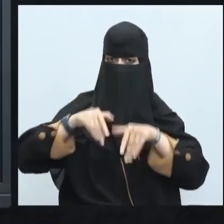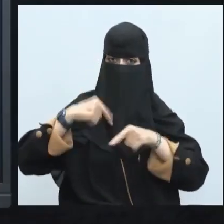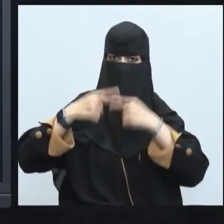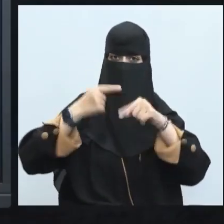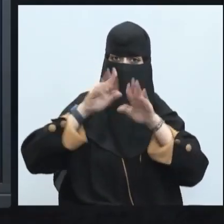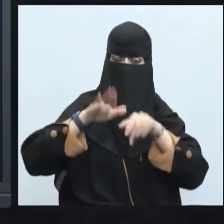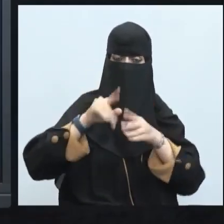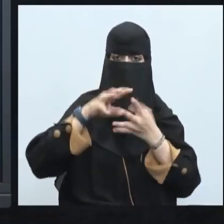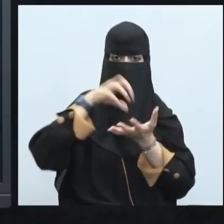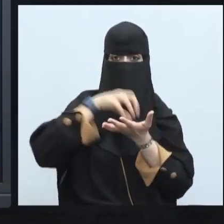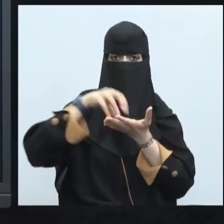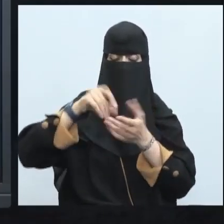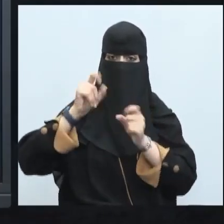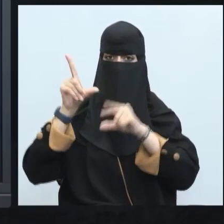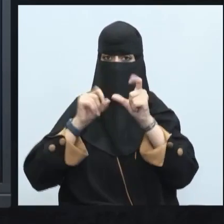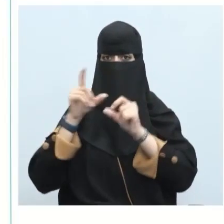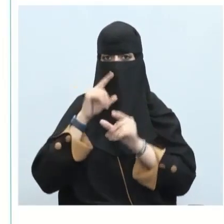في المواقع